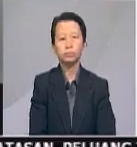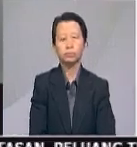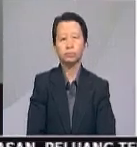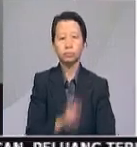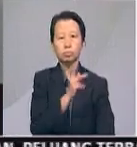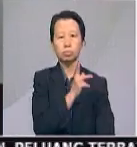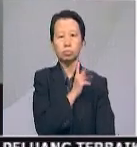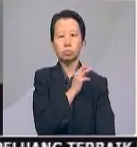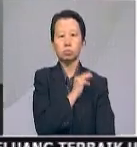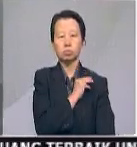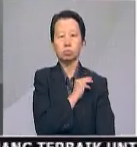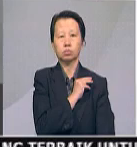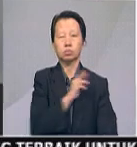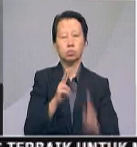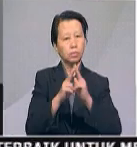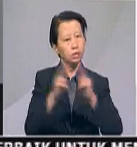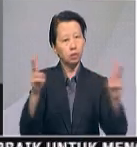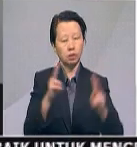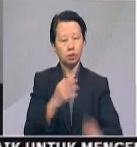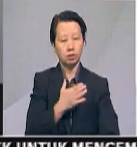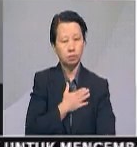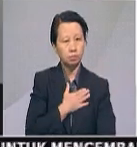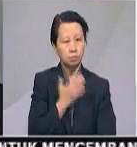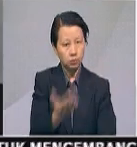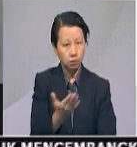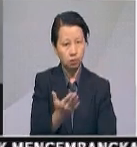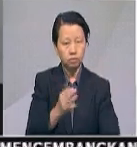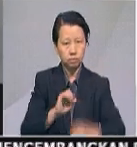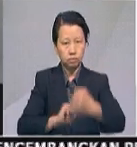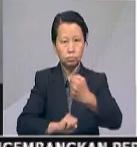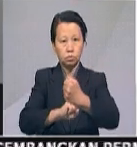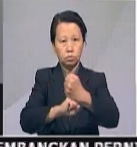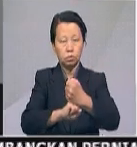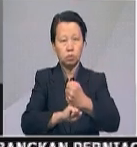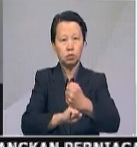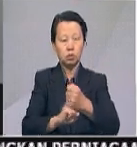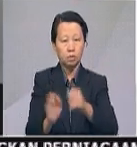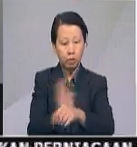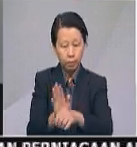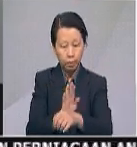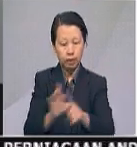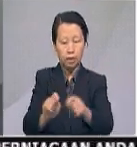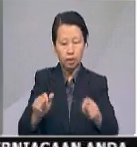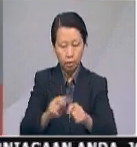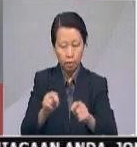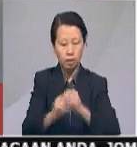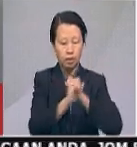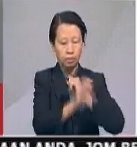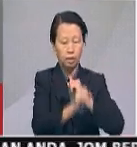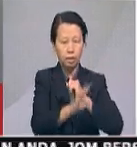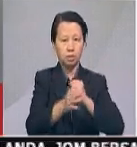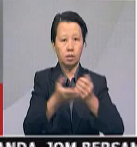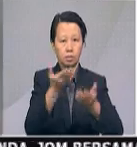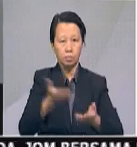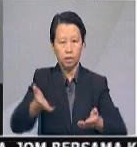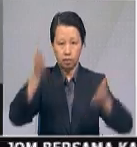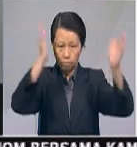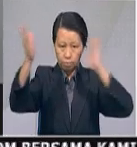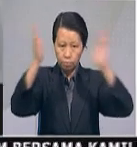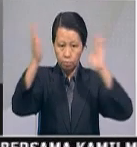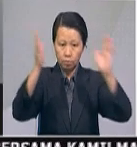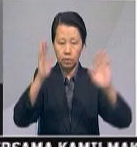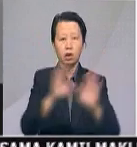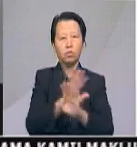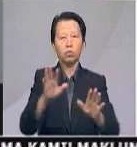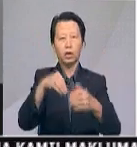Kementerian ini sangat komited dalam mendukung usahawan tempatan dan mempromosikan barangan Malaysia bukan hanya dalam